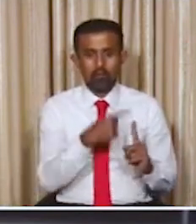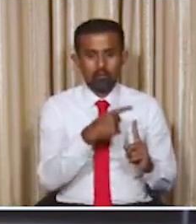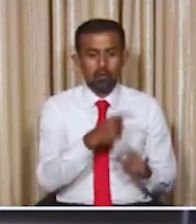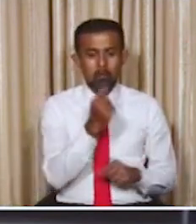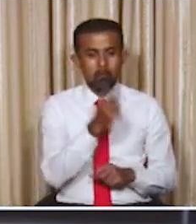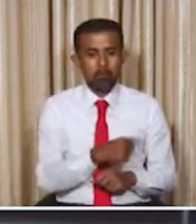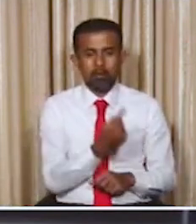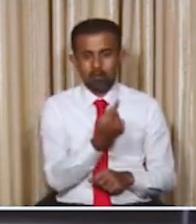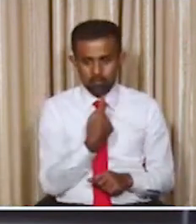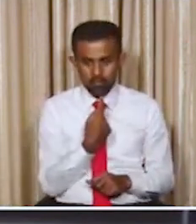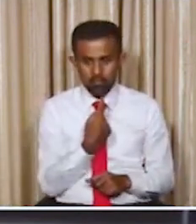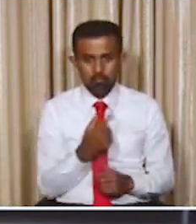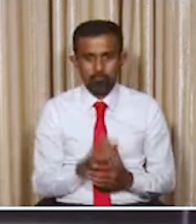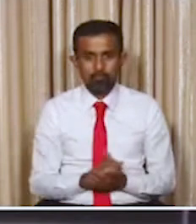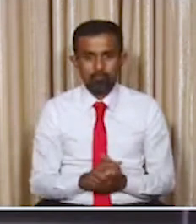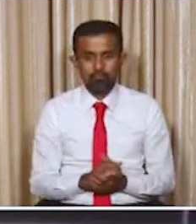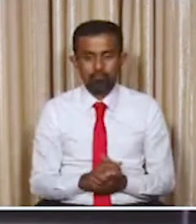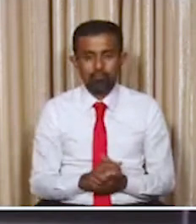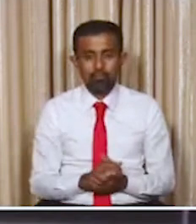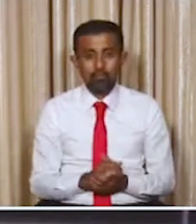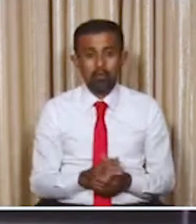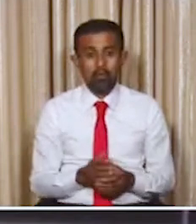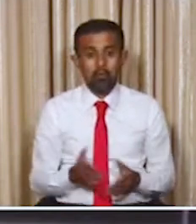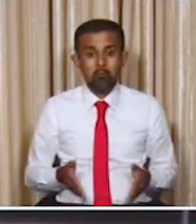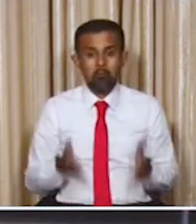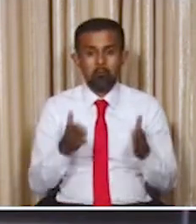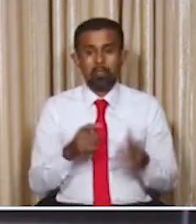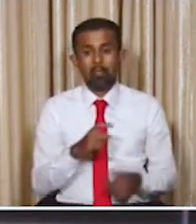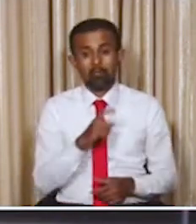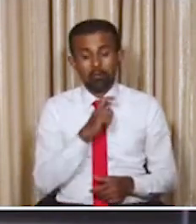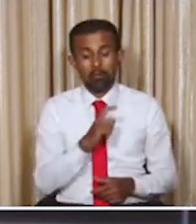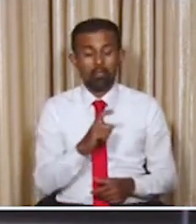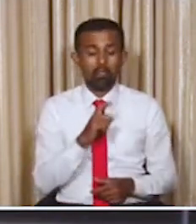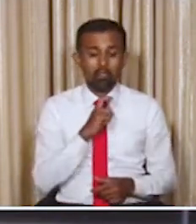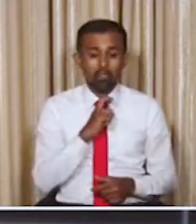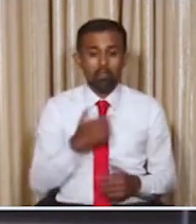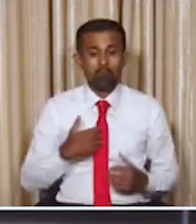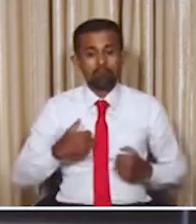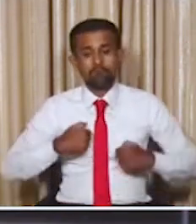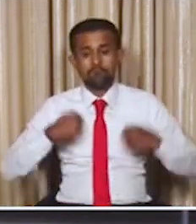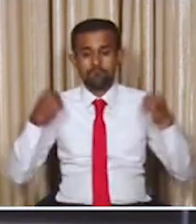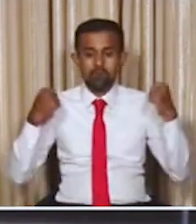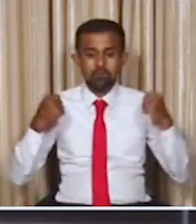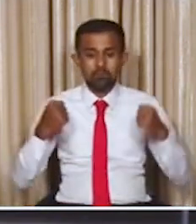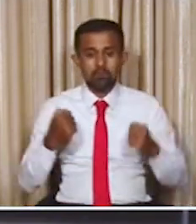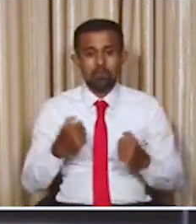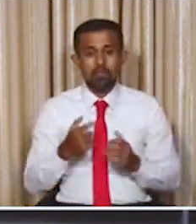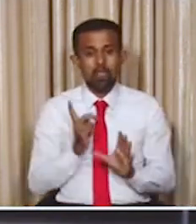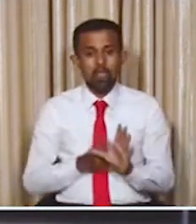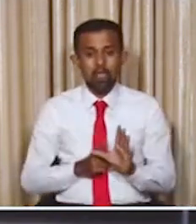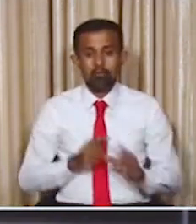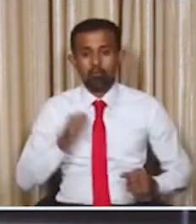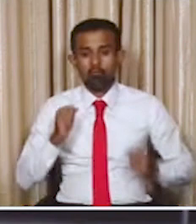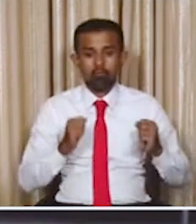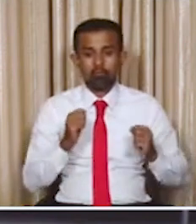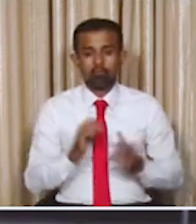ක්‍රමයක් කිව්වොත් ඒකට පාරට බැහැලා හූ තියලා කෑ ගහලා රෙදි උස්සගෙන හැම තැනම